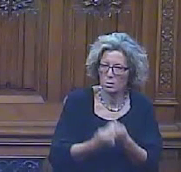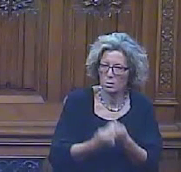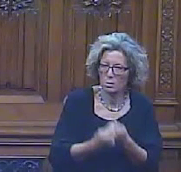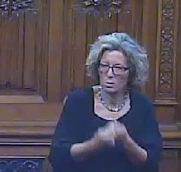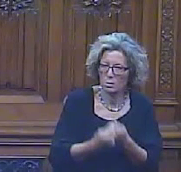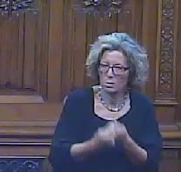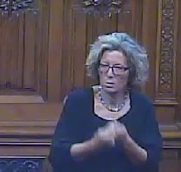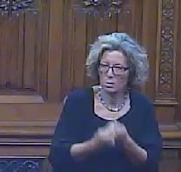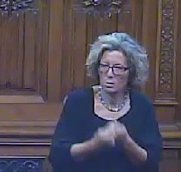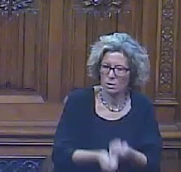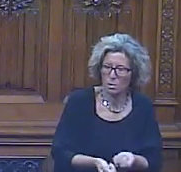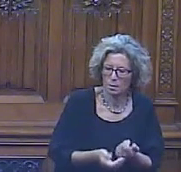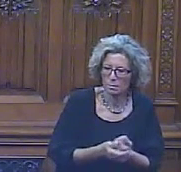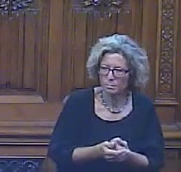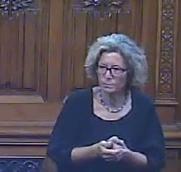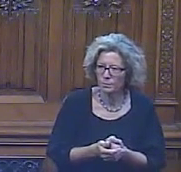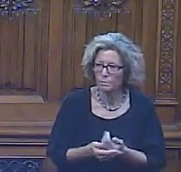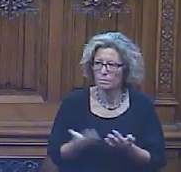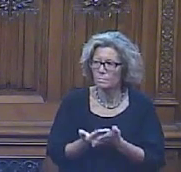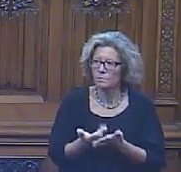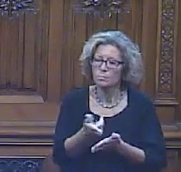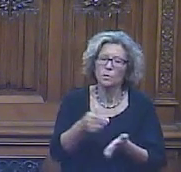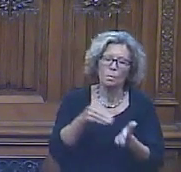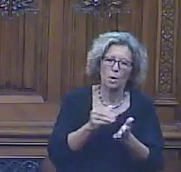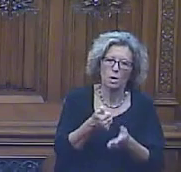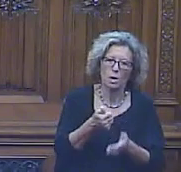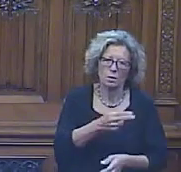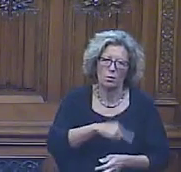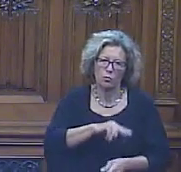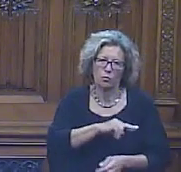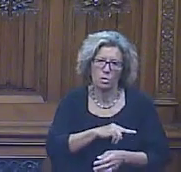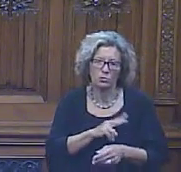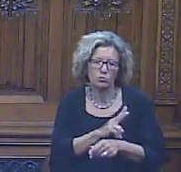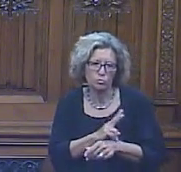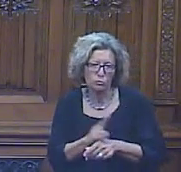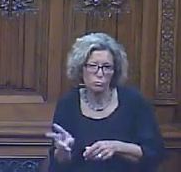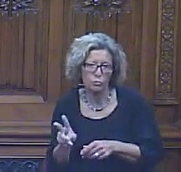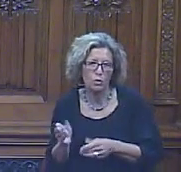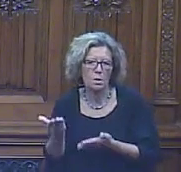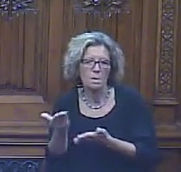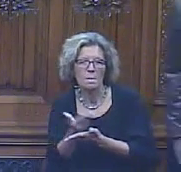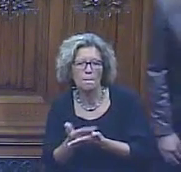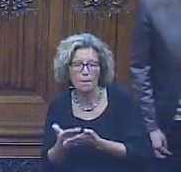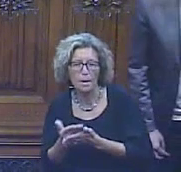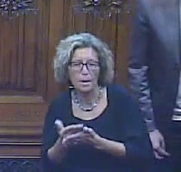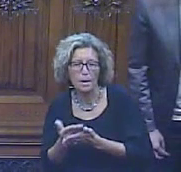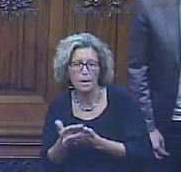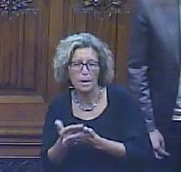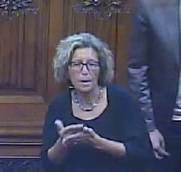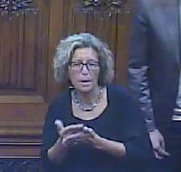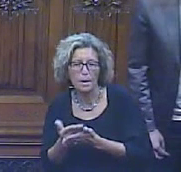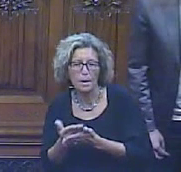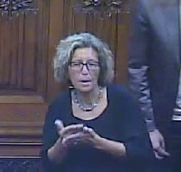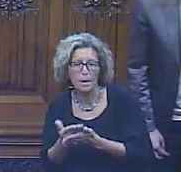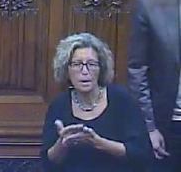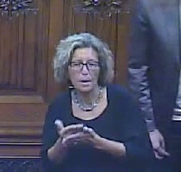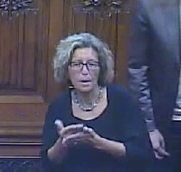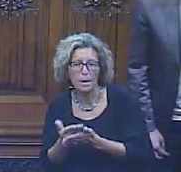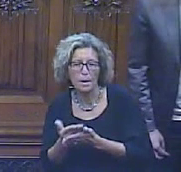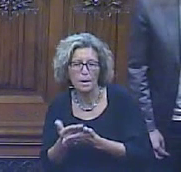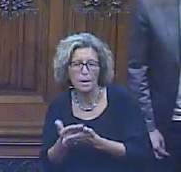zu ermöglichen. Dazu braucht es eine verantwortungsvolle Bildungs- und